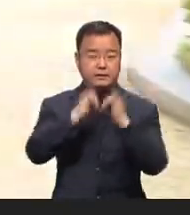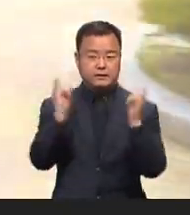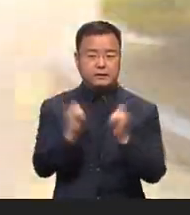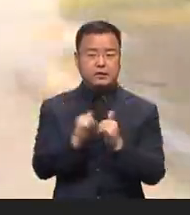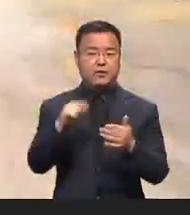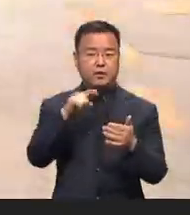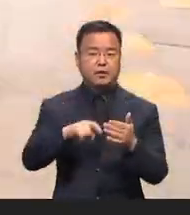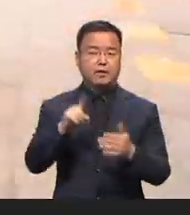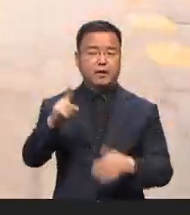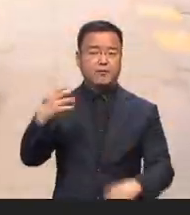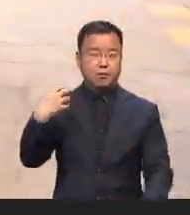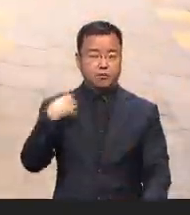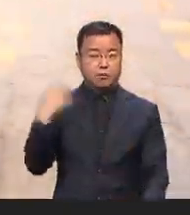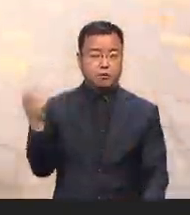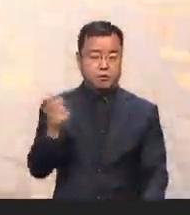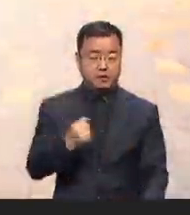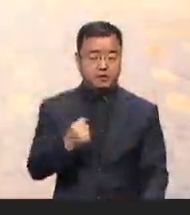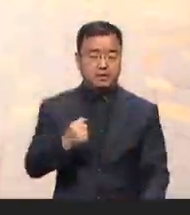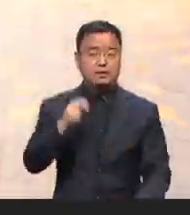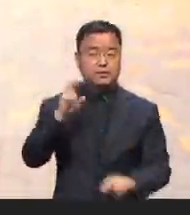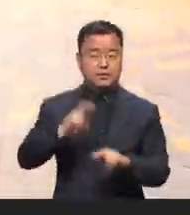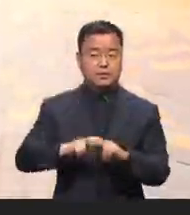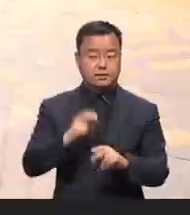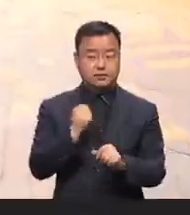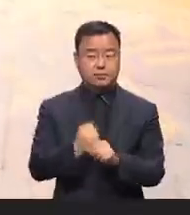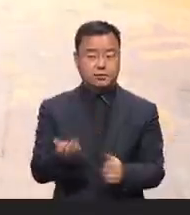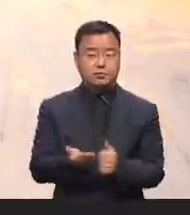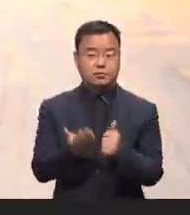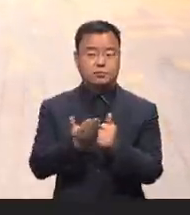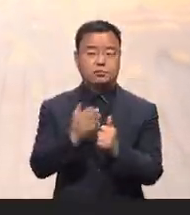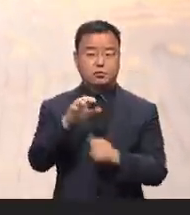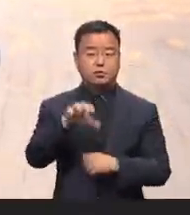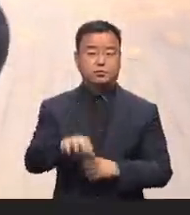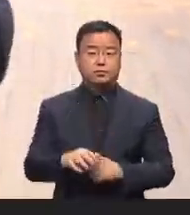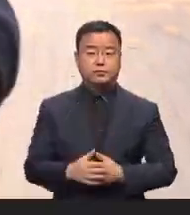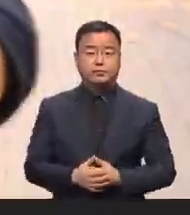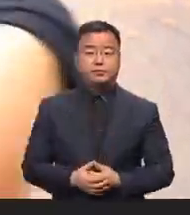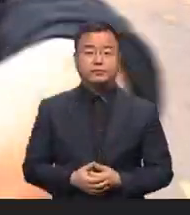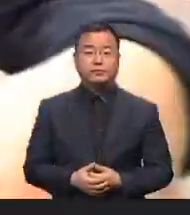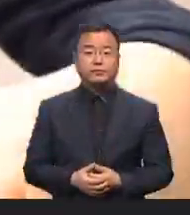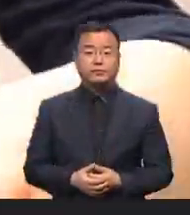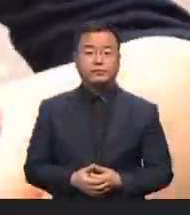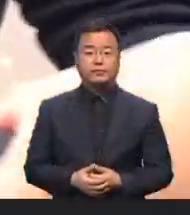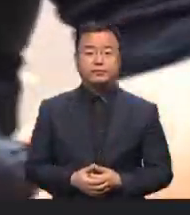할 인재로 키우는 보금자리가 되고 있습니다. EBS 뉴스 이상미입니다.